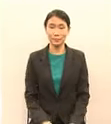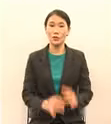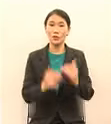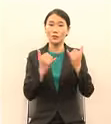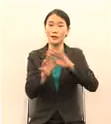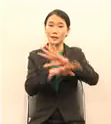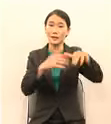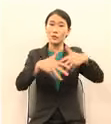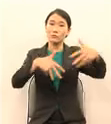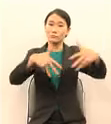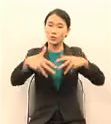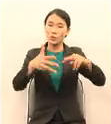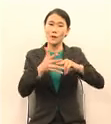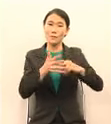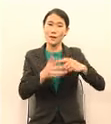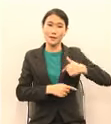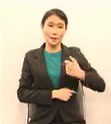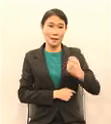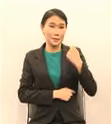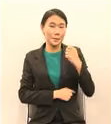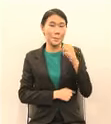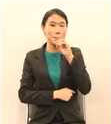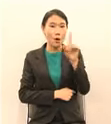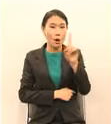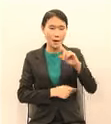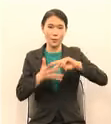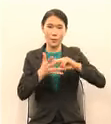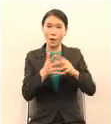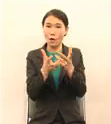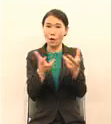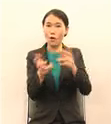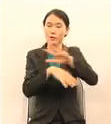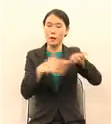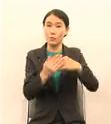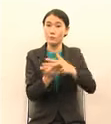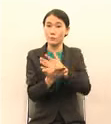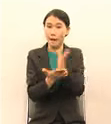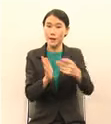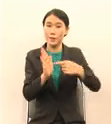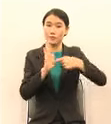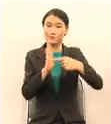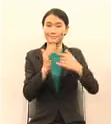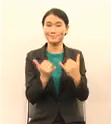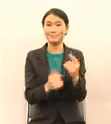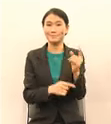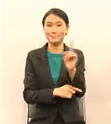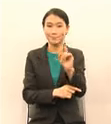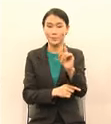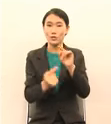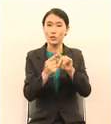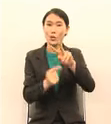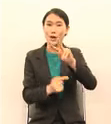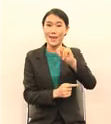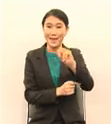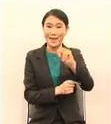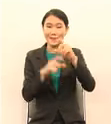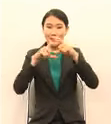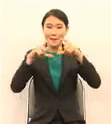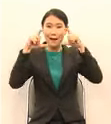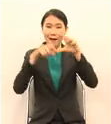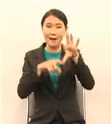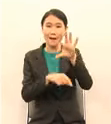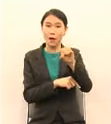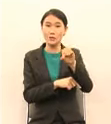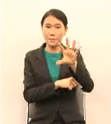ใจกับทุกพื้นที่นะครับว่าเราจะทยอยส่งให้อย่างแน่นอนตัวอย่างรอบนี้เนี่ย N95 ก็จะถึงพื้น